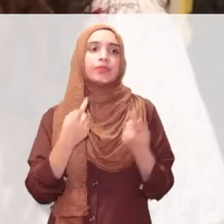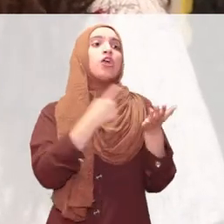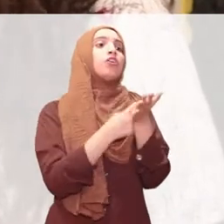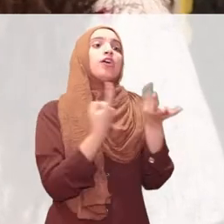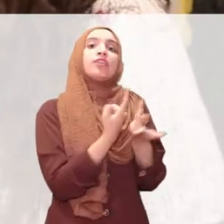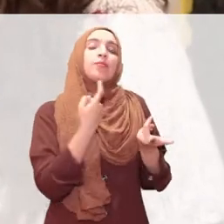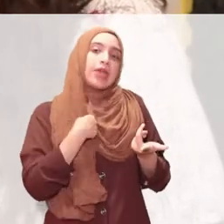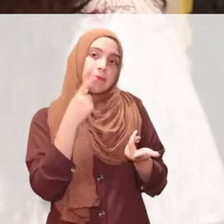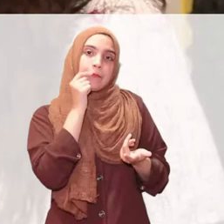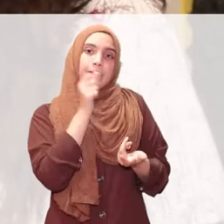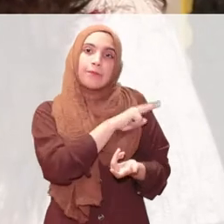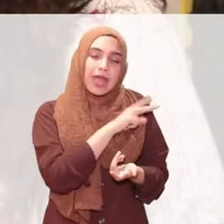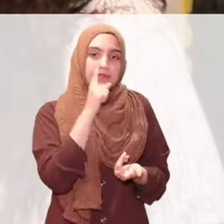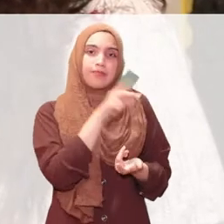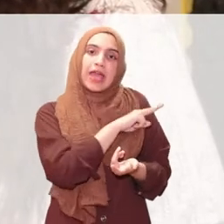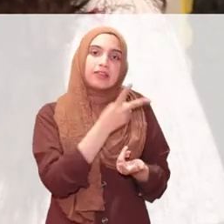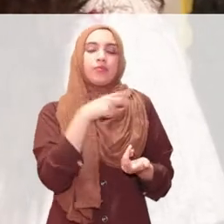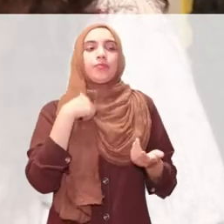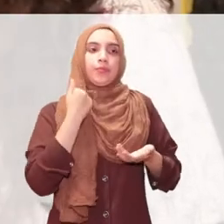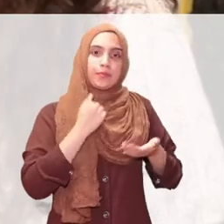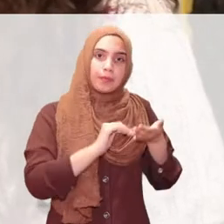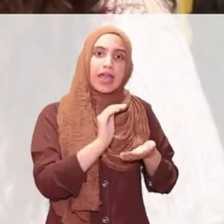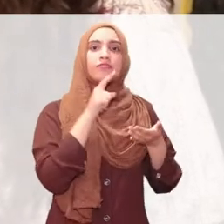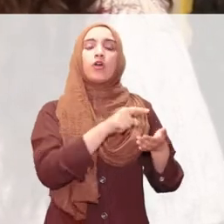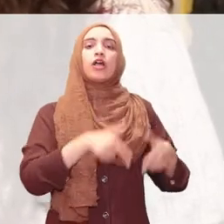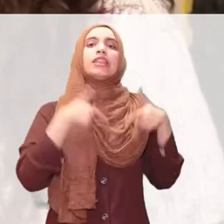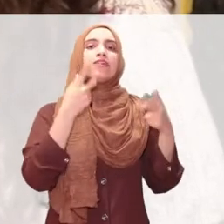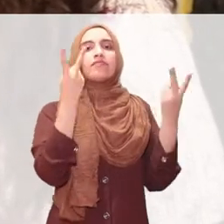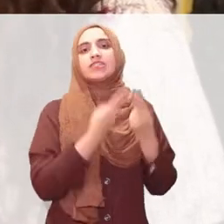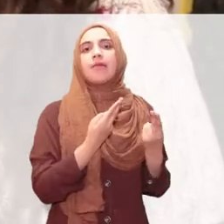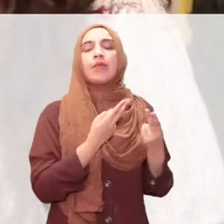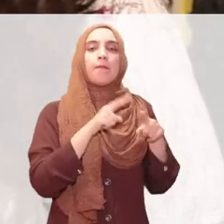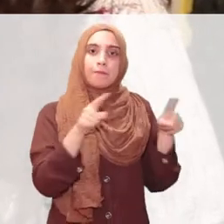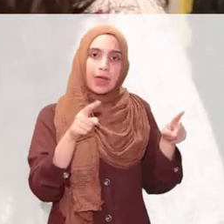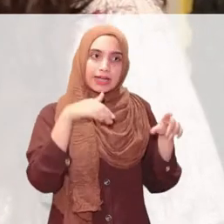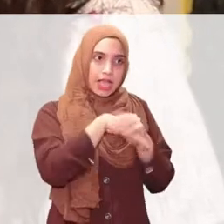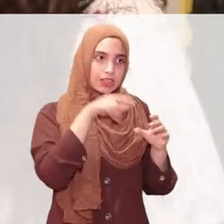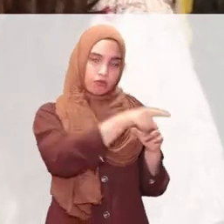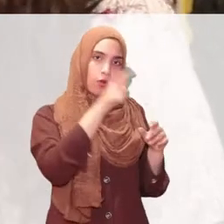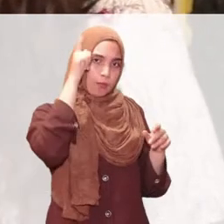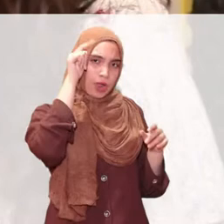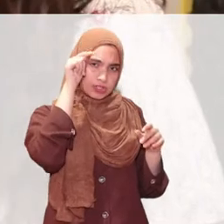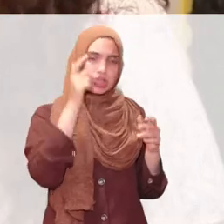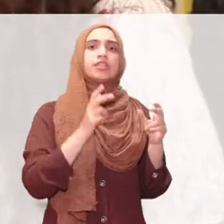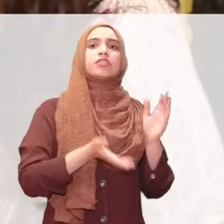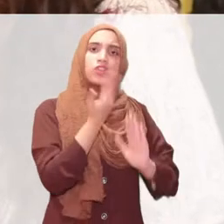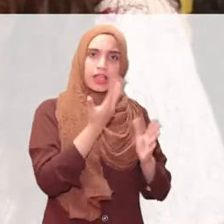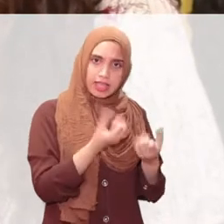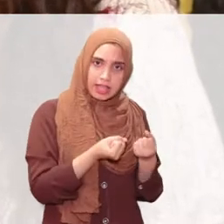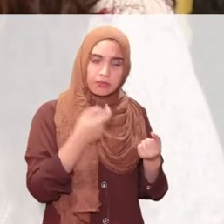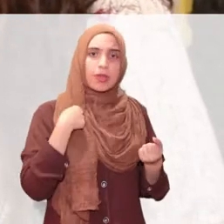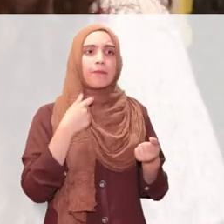नाउ टू रिसीव न्यू अपडेट्स